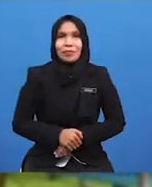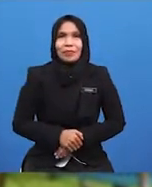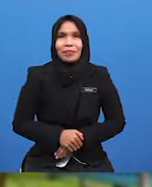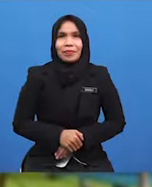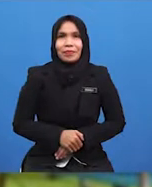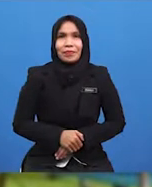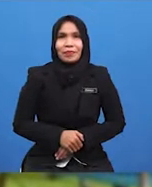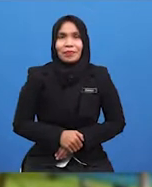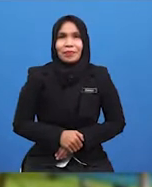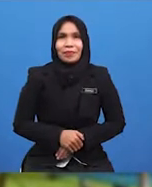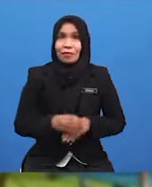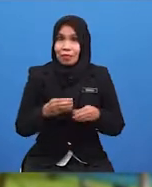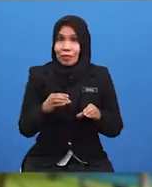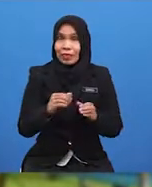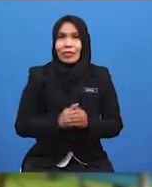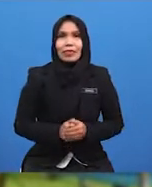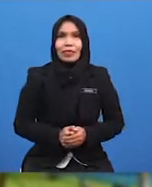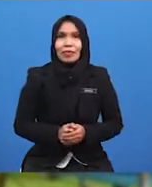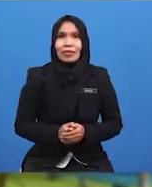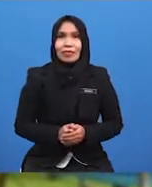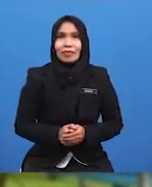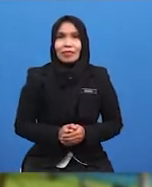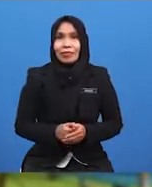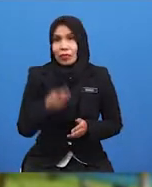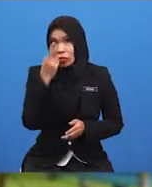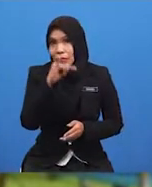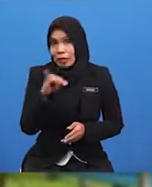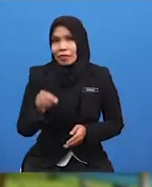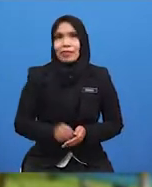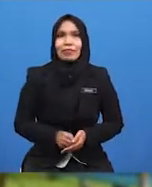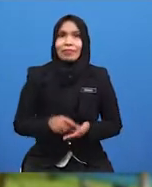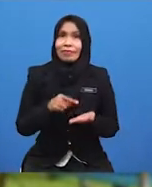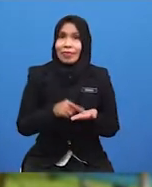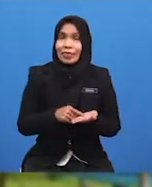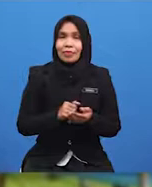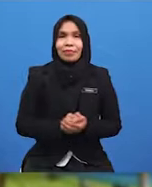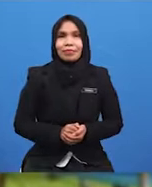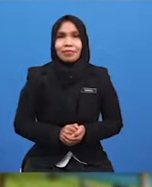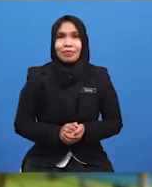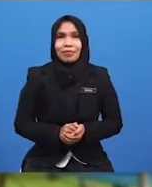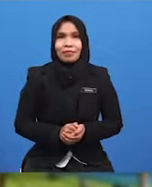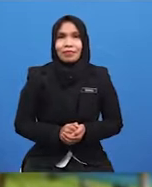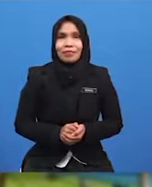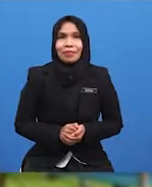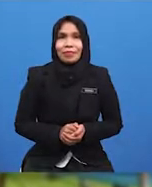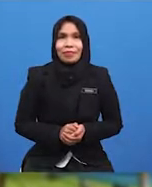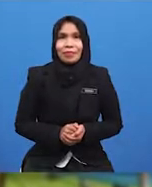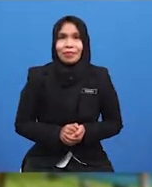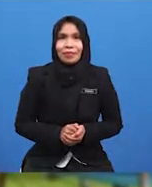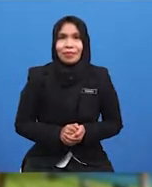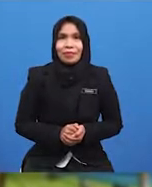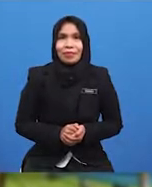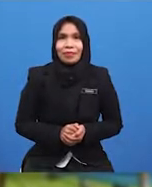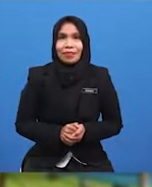cara menghormati ini boleh dikaitkan dengan jasmani atau physical kita